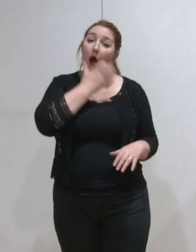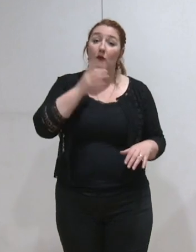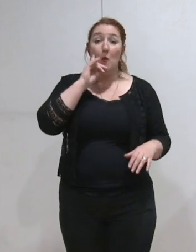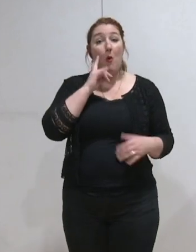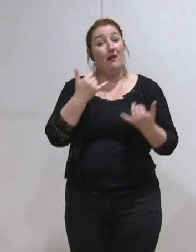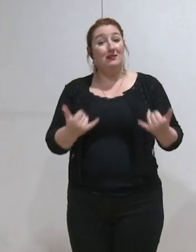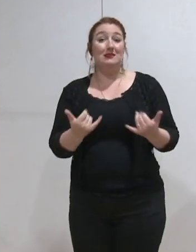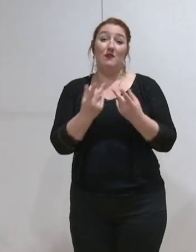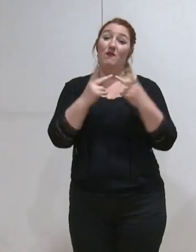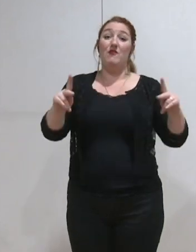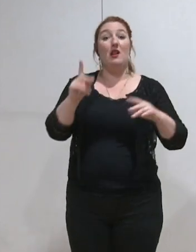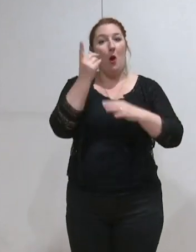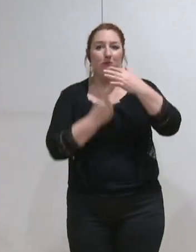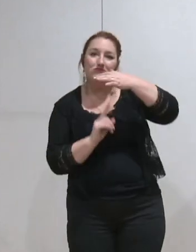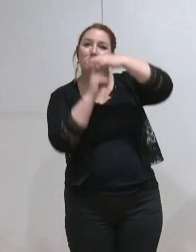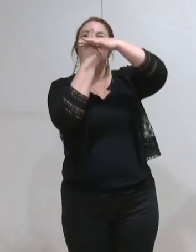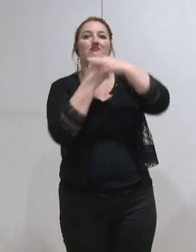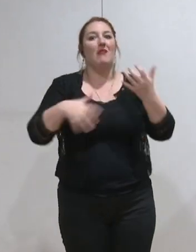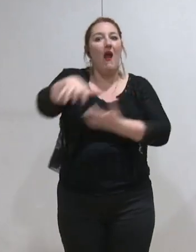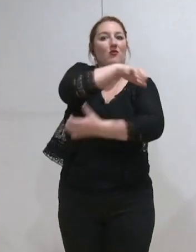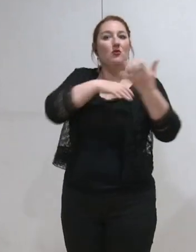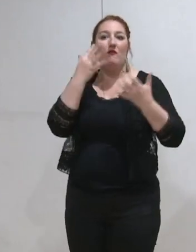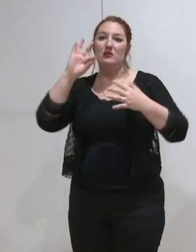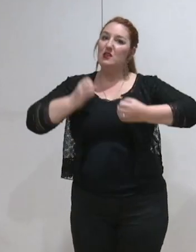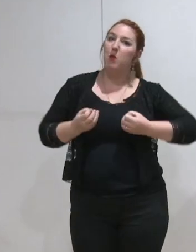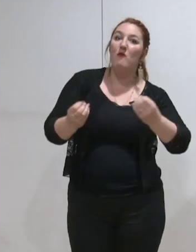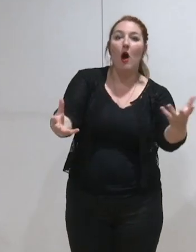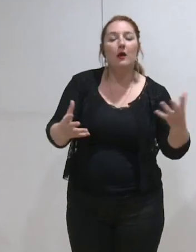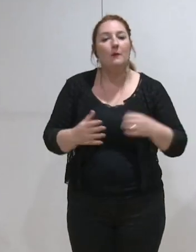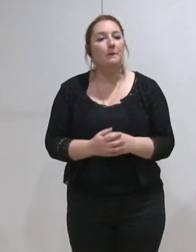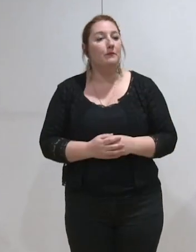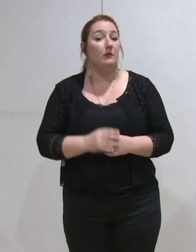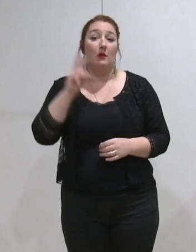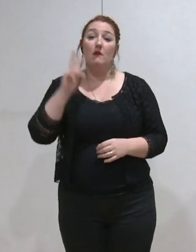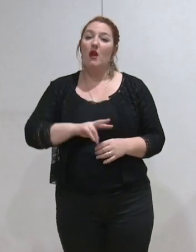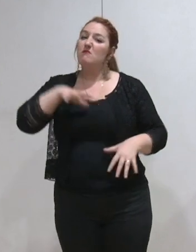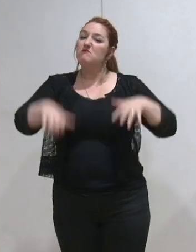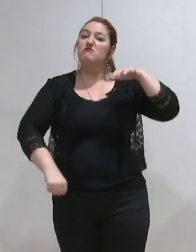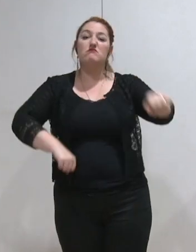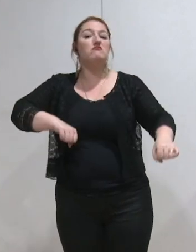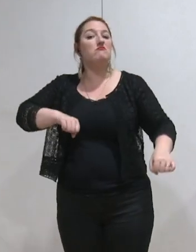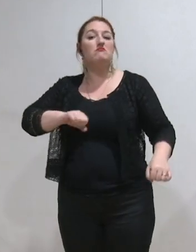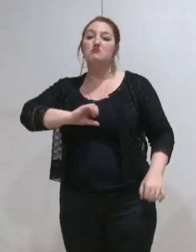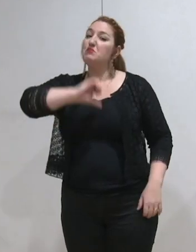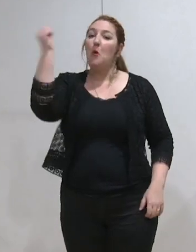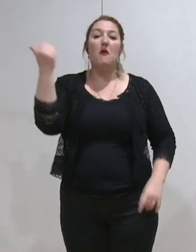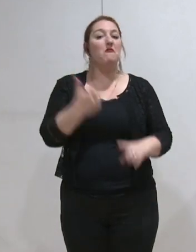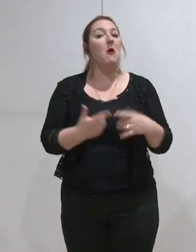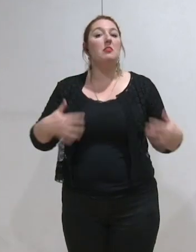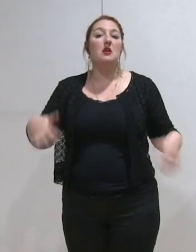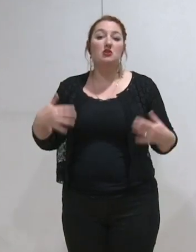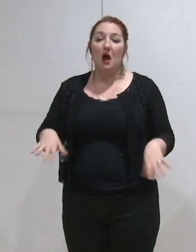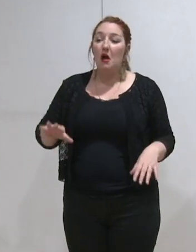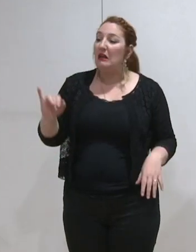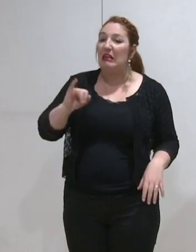française alors le grand holdop et ben il a manifestement commencé avec une victime tout désigné bah les Grenoblois quant à